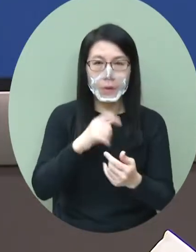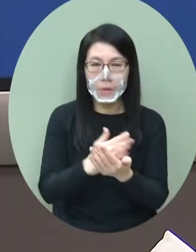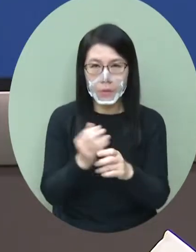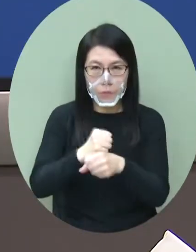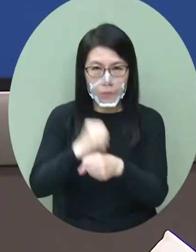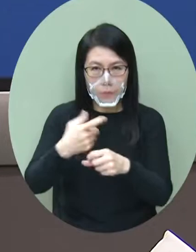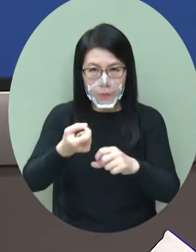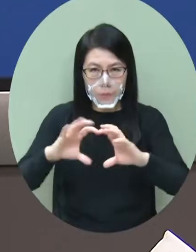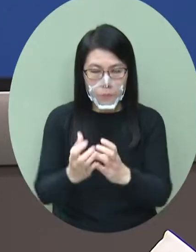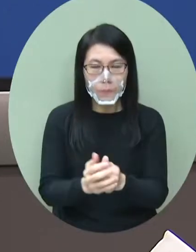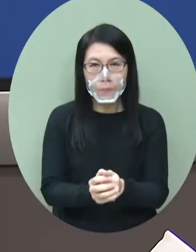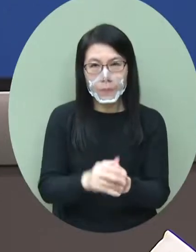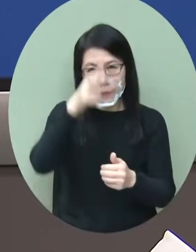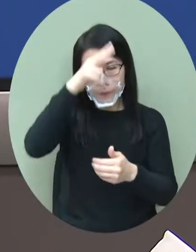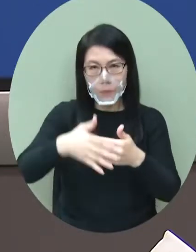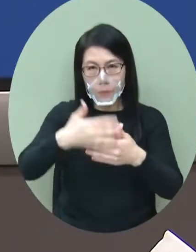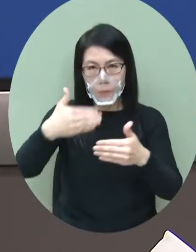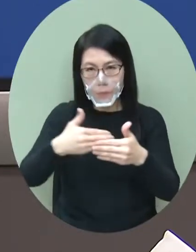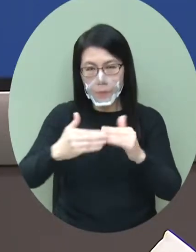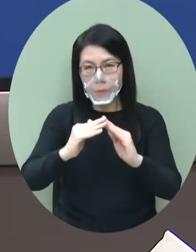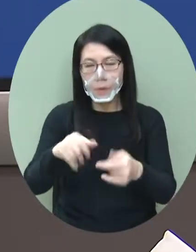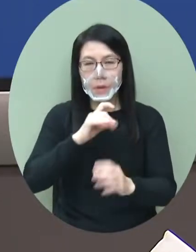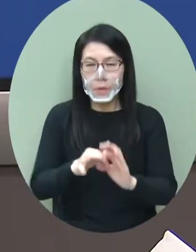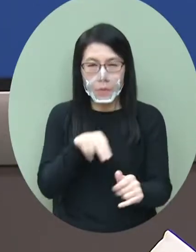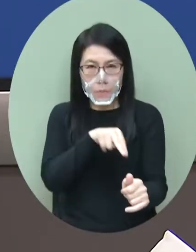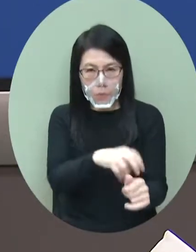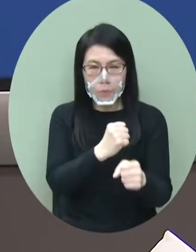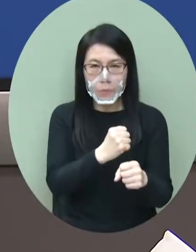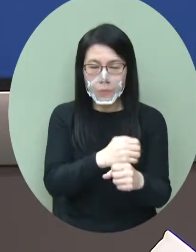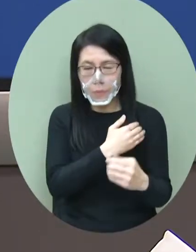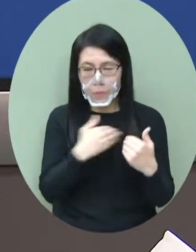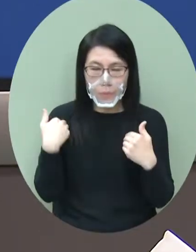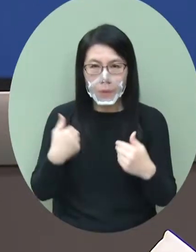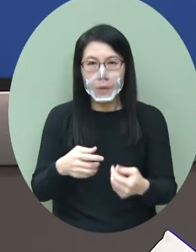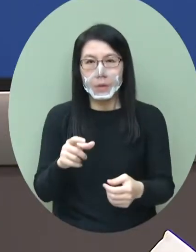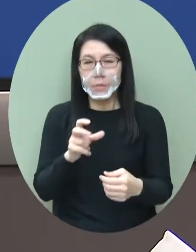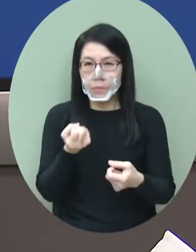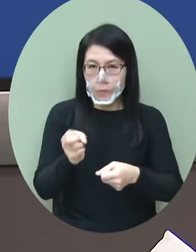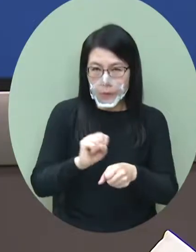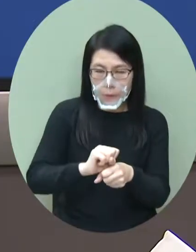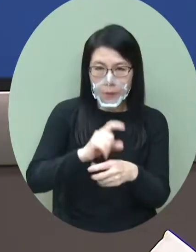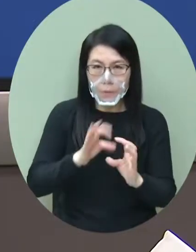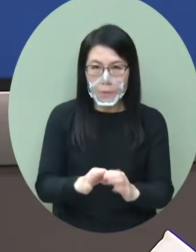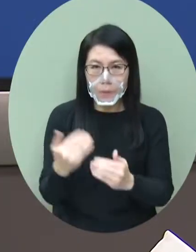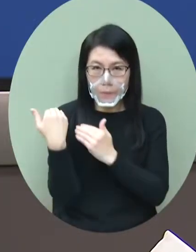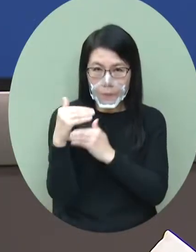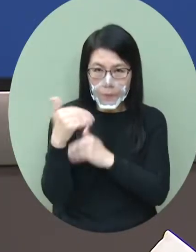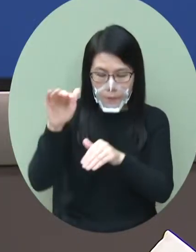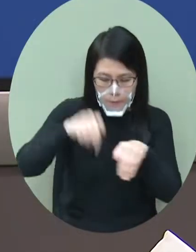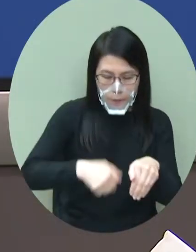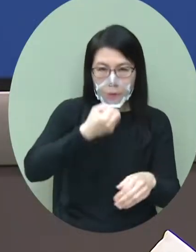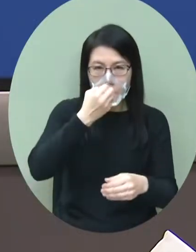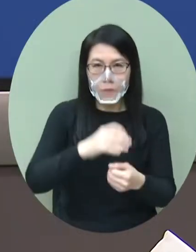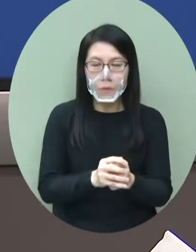组。当然，运输及房屋局局长呢，因为他是管理运输的工作，所以呢，他同时也是肩负